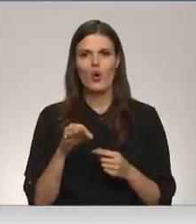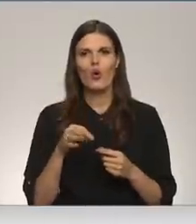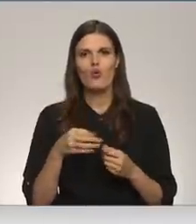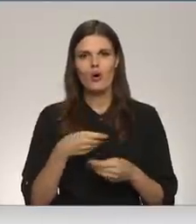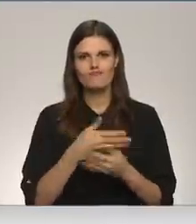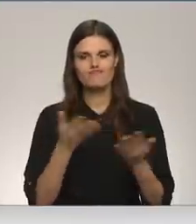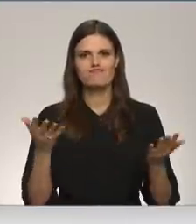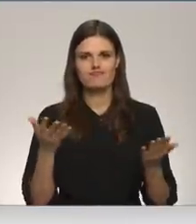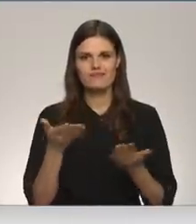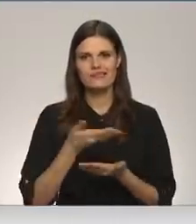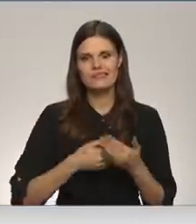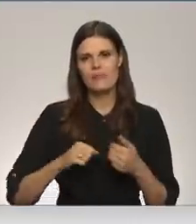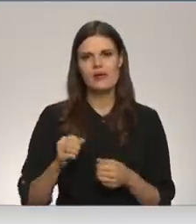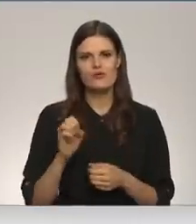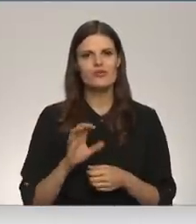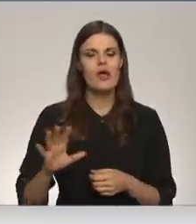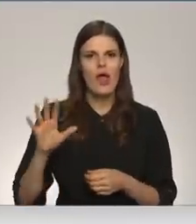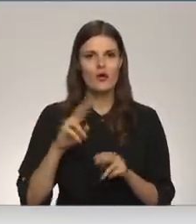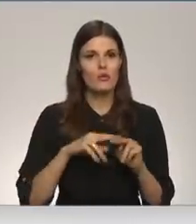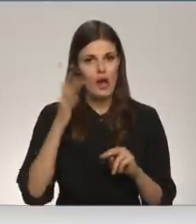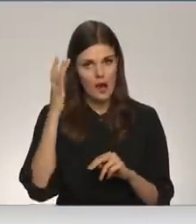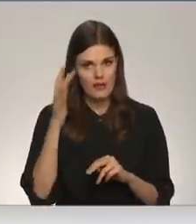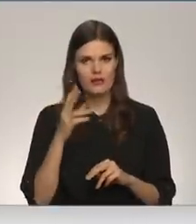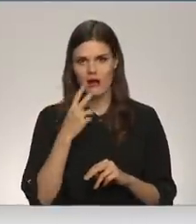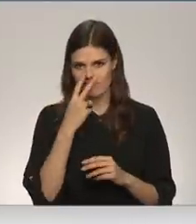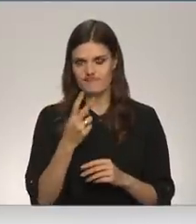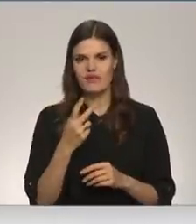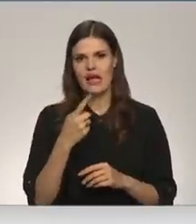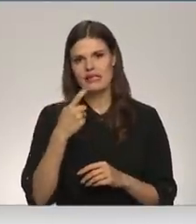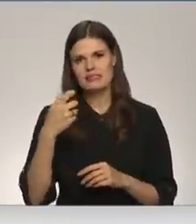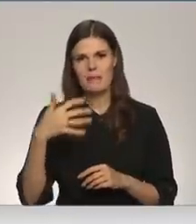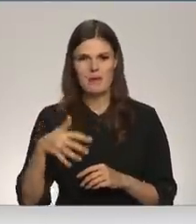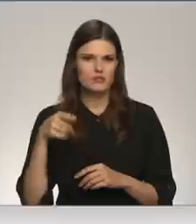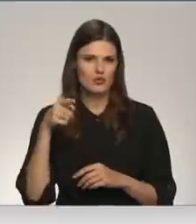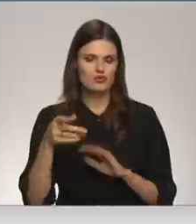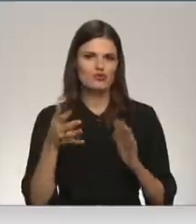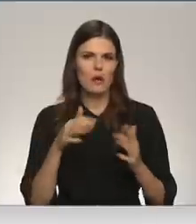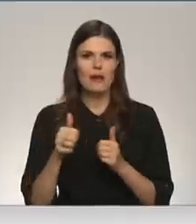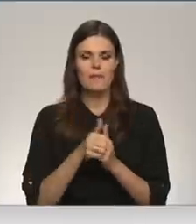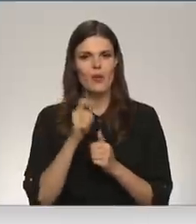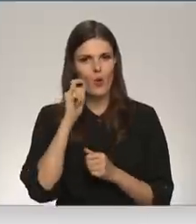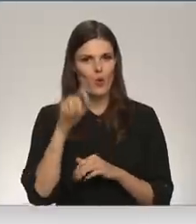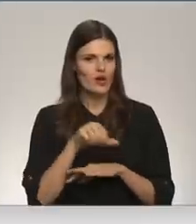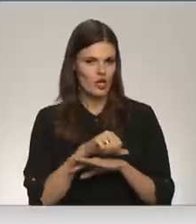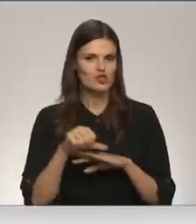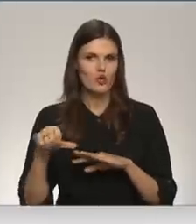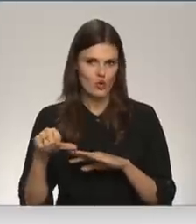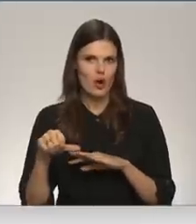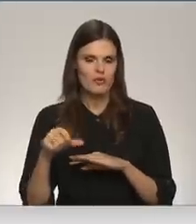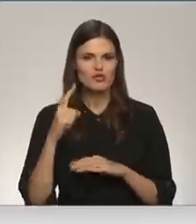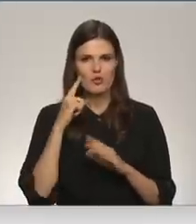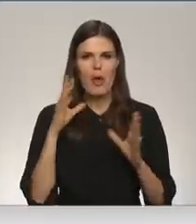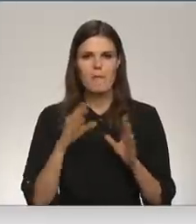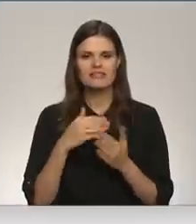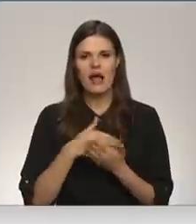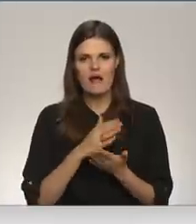rietumu sabiedrotie, liecina par līdz pat 150 tūkstošiem pie Ukrainas robežas. Es domāju, ka nu, mazākā daļa no